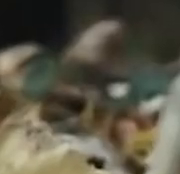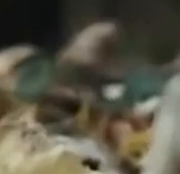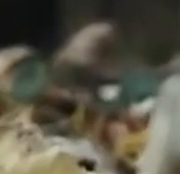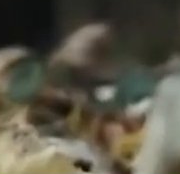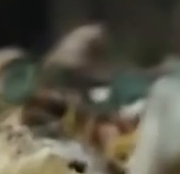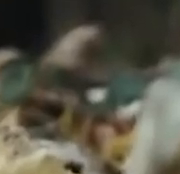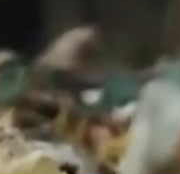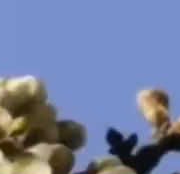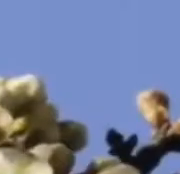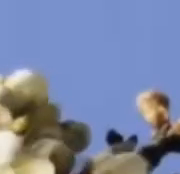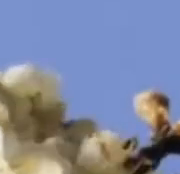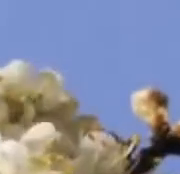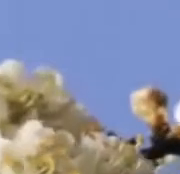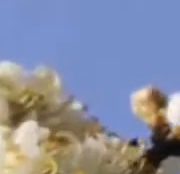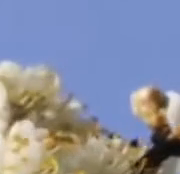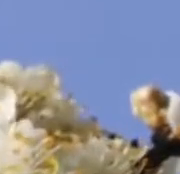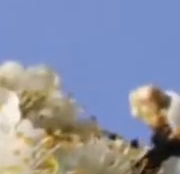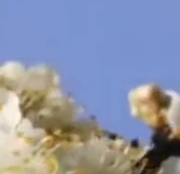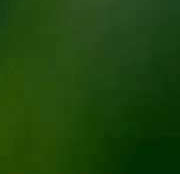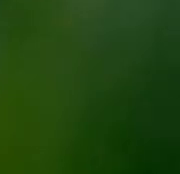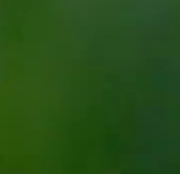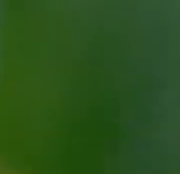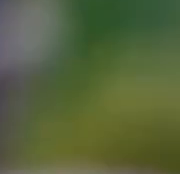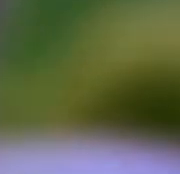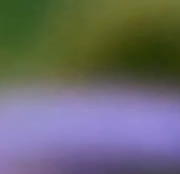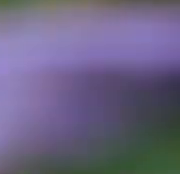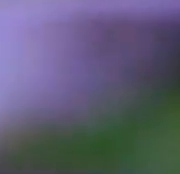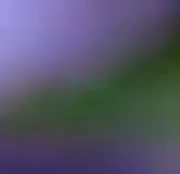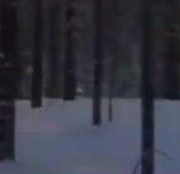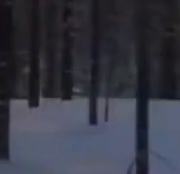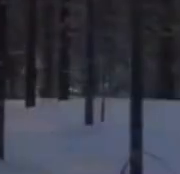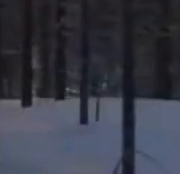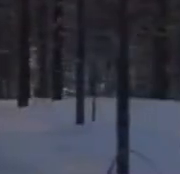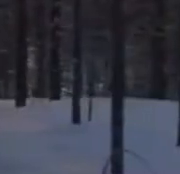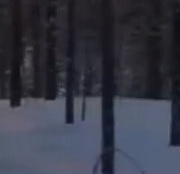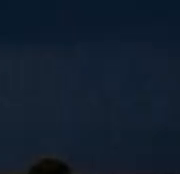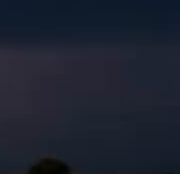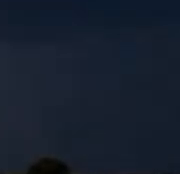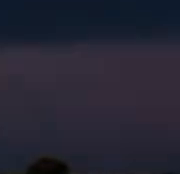Simo selitulu benletelwa baka MTN Business. Noma simo